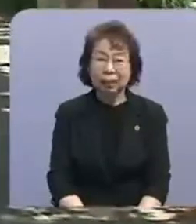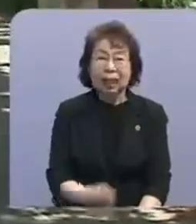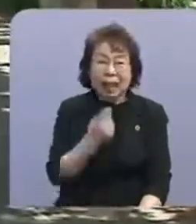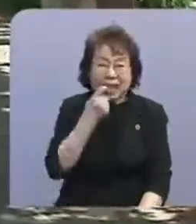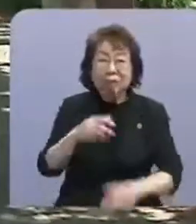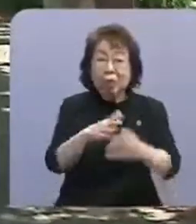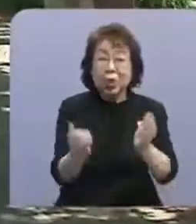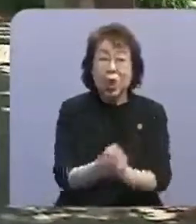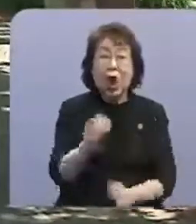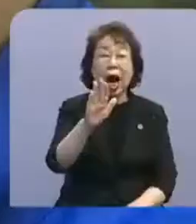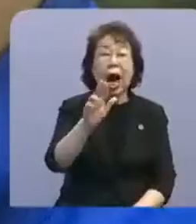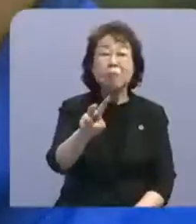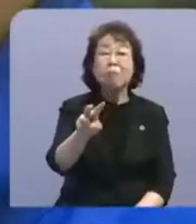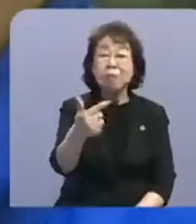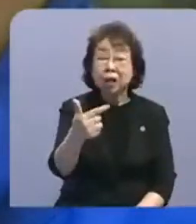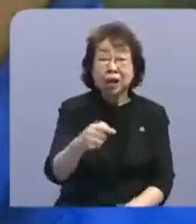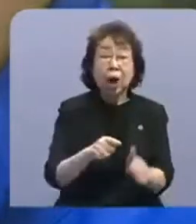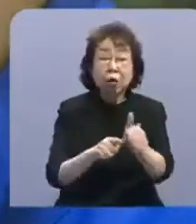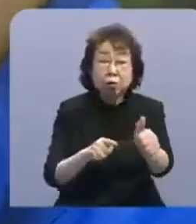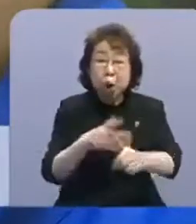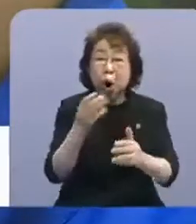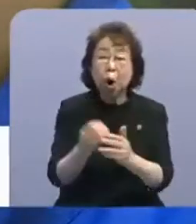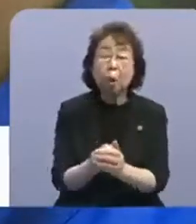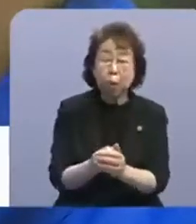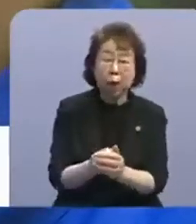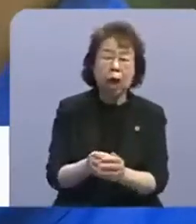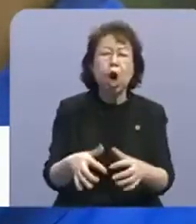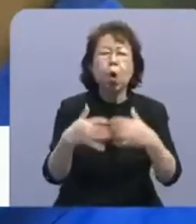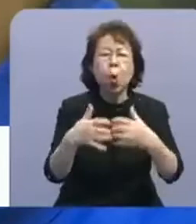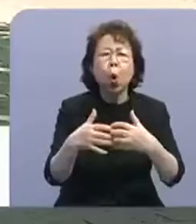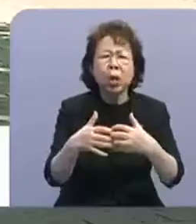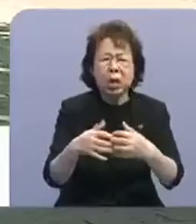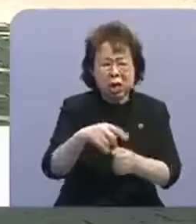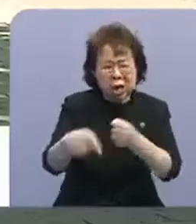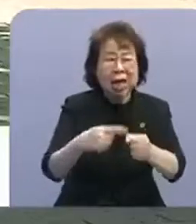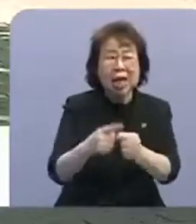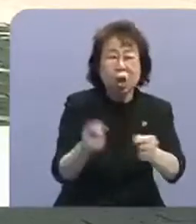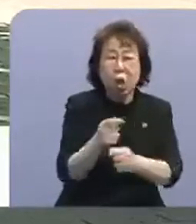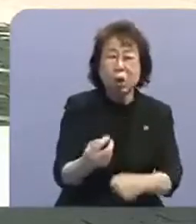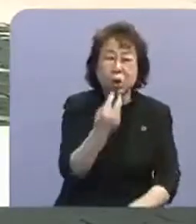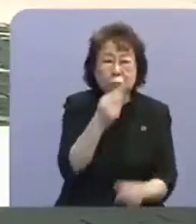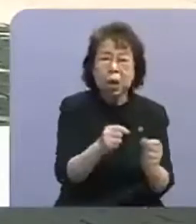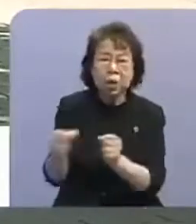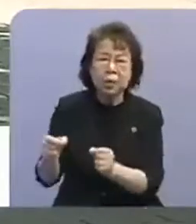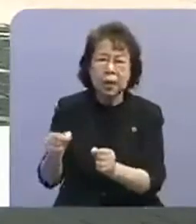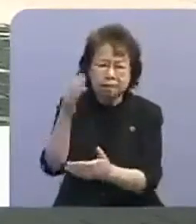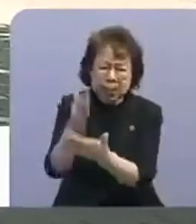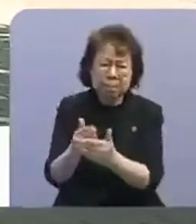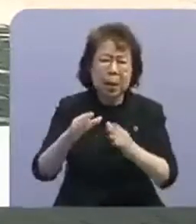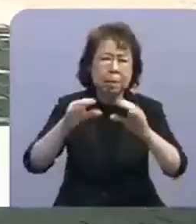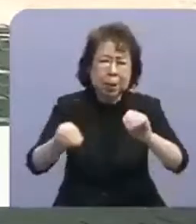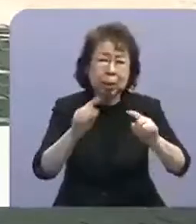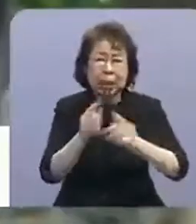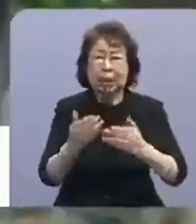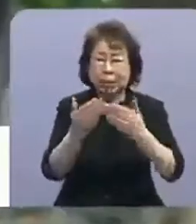더불어민주당 변성환 부산시장 후보는 고리 2호기 같은 노후 원전의 수명 연장을 막겠다고 공약했습니다.